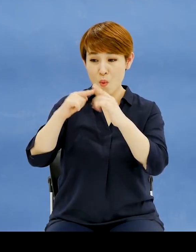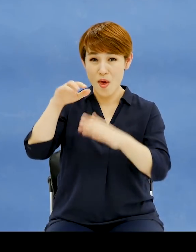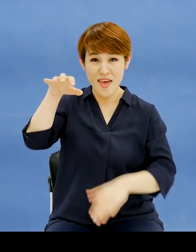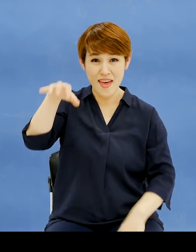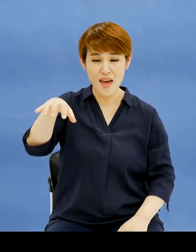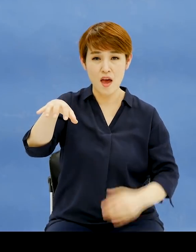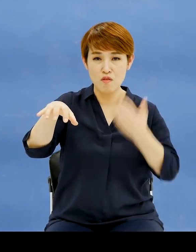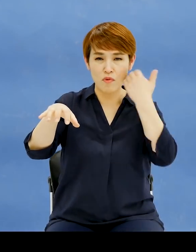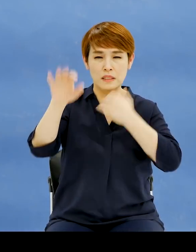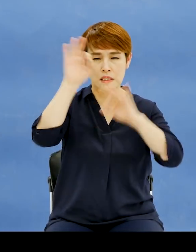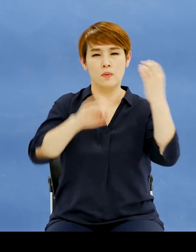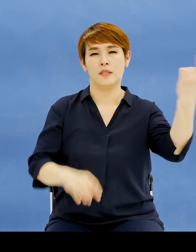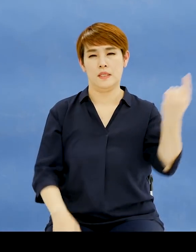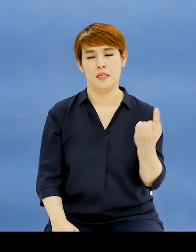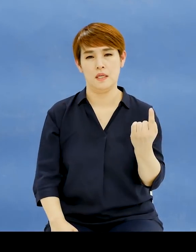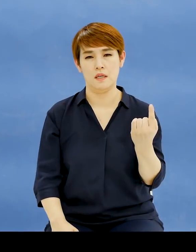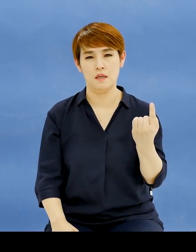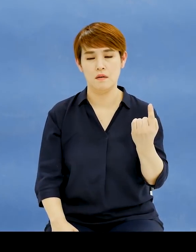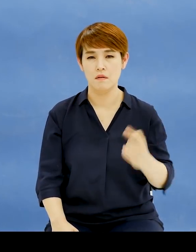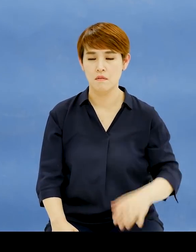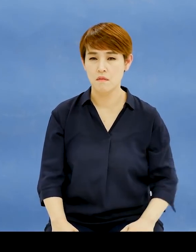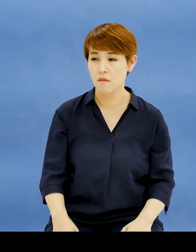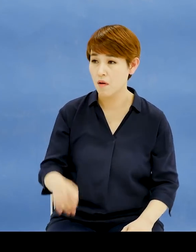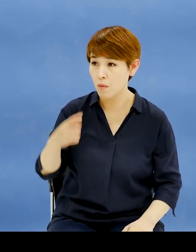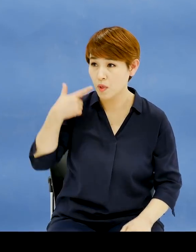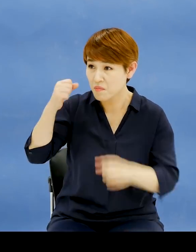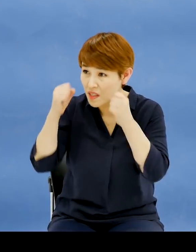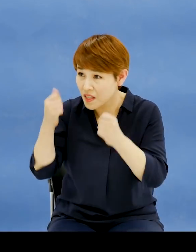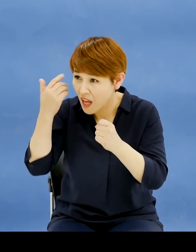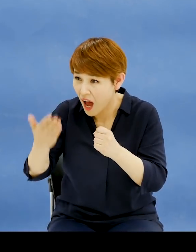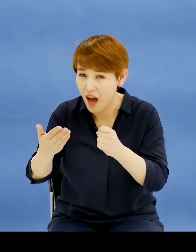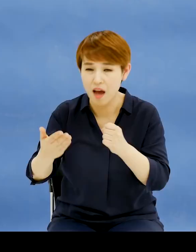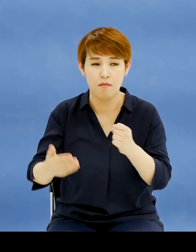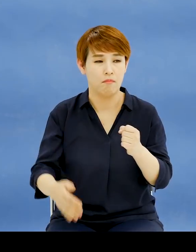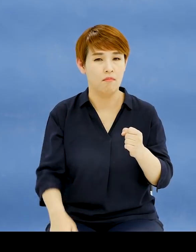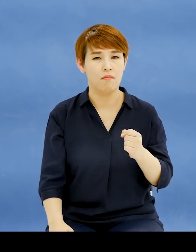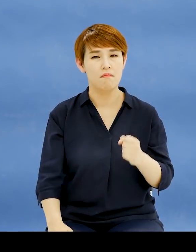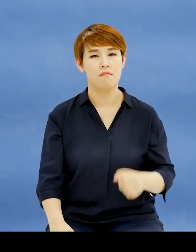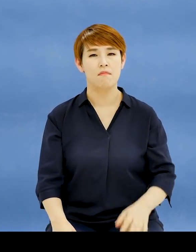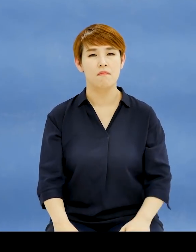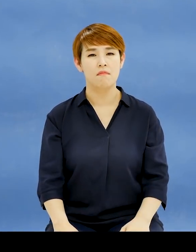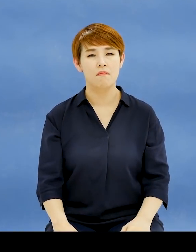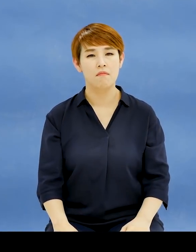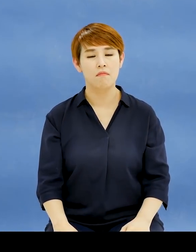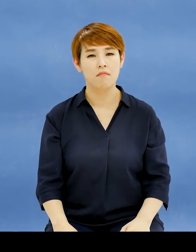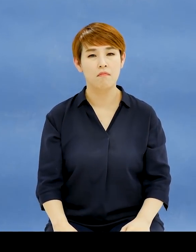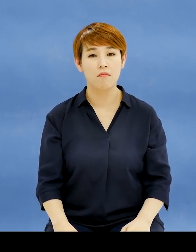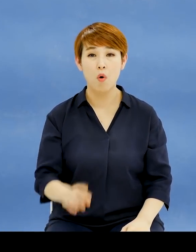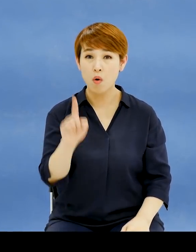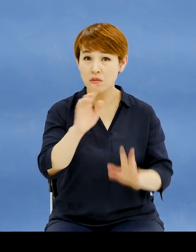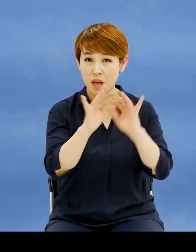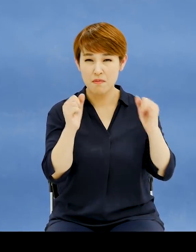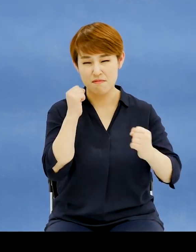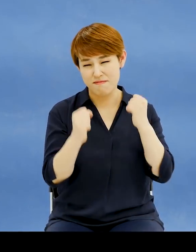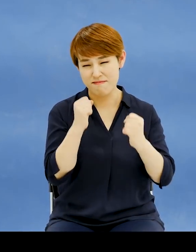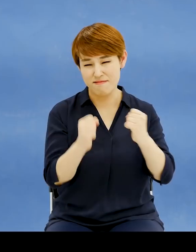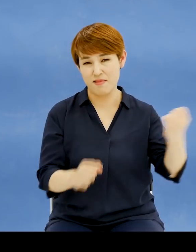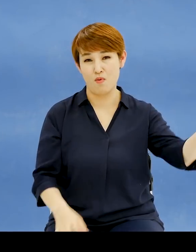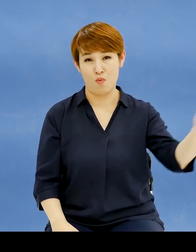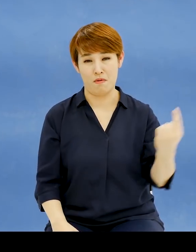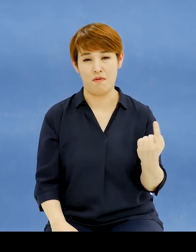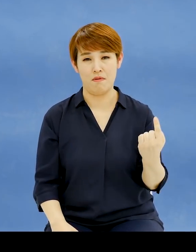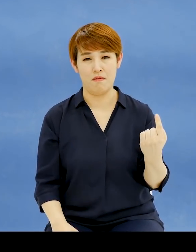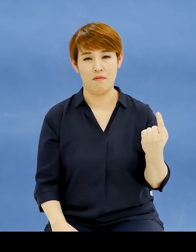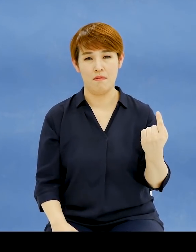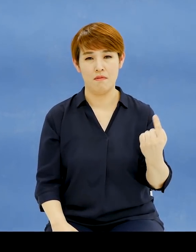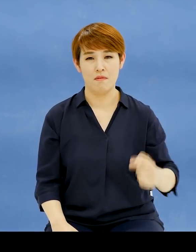교회에 누가 막 어느 날 찾아오셨대요. 그래서 목사님 계시냐고 하는데 예. 교회 현관문을 여시고 예. 어떤 분이